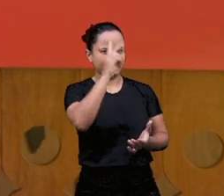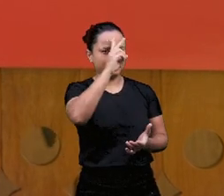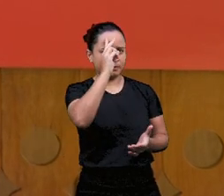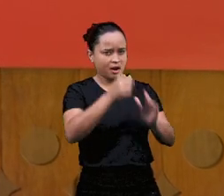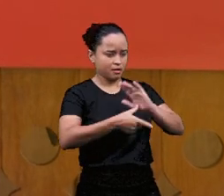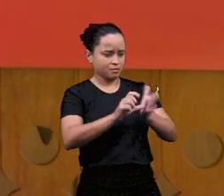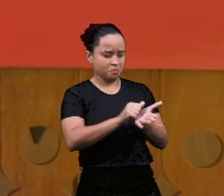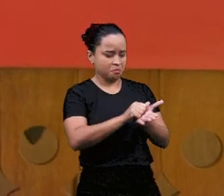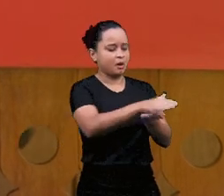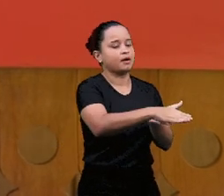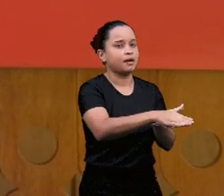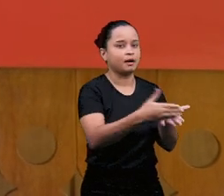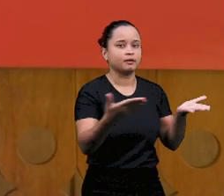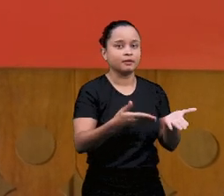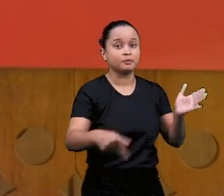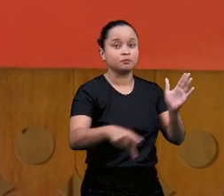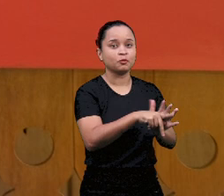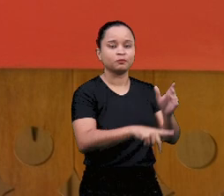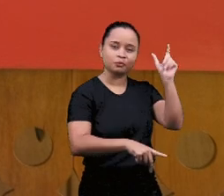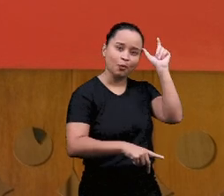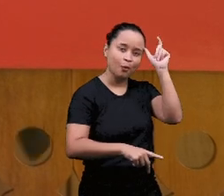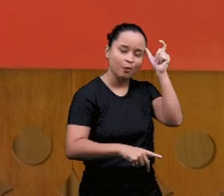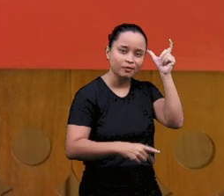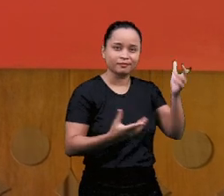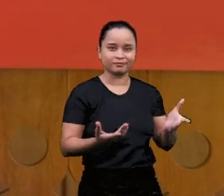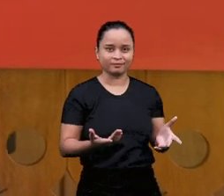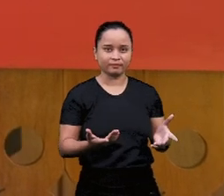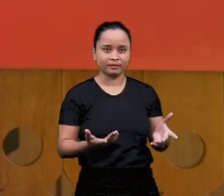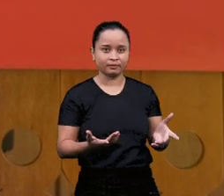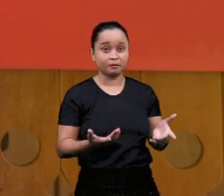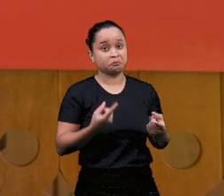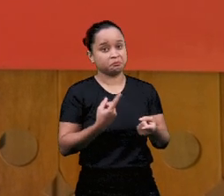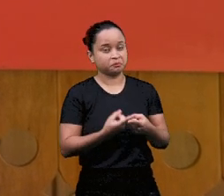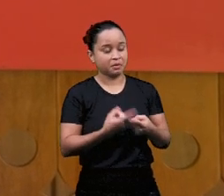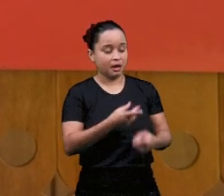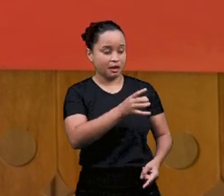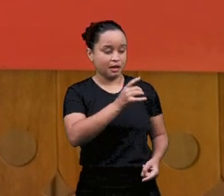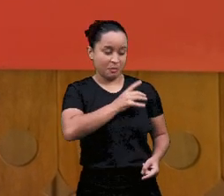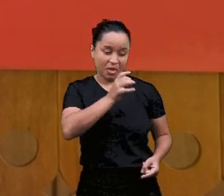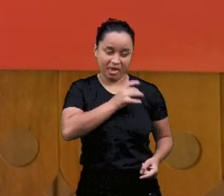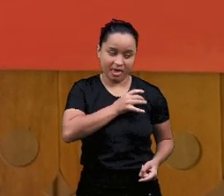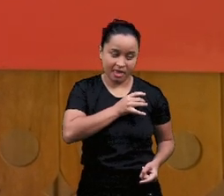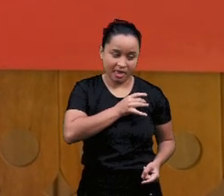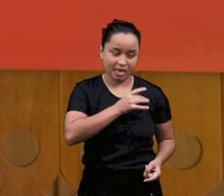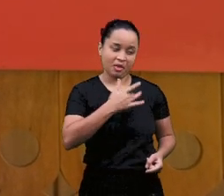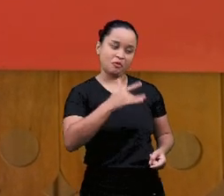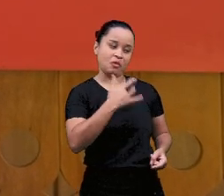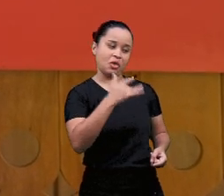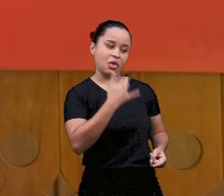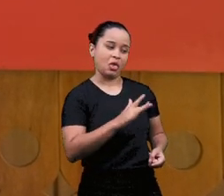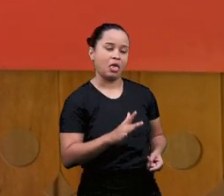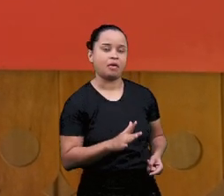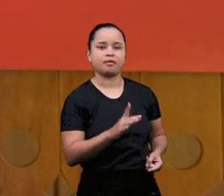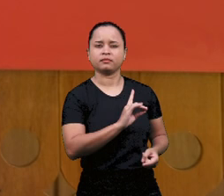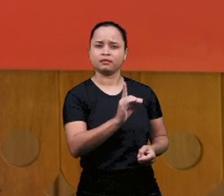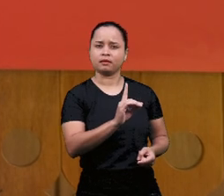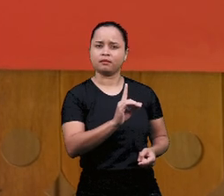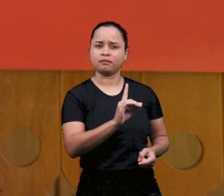ce qui était de l'adversaire nous reste ici. Quand il est allé là, quand il est allé